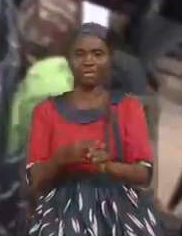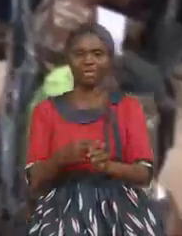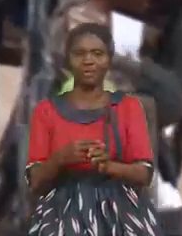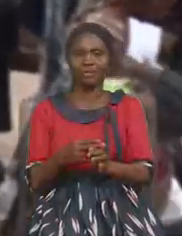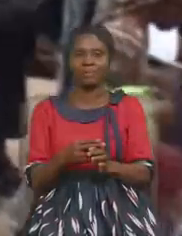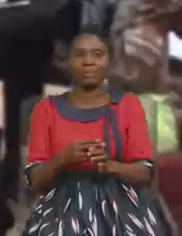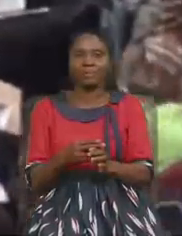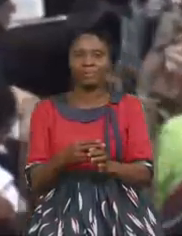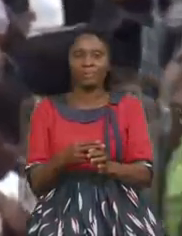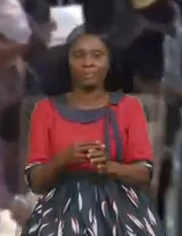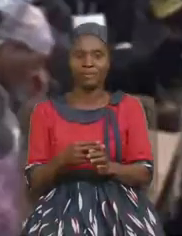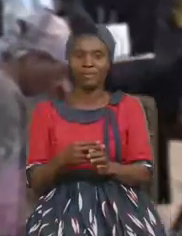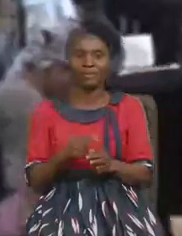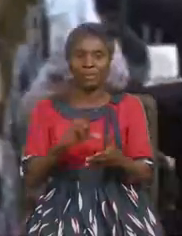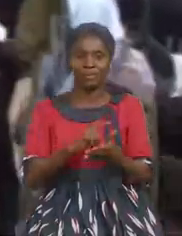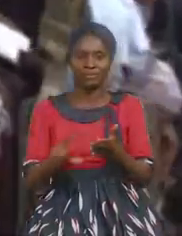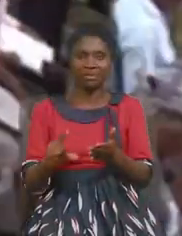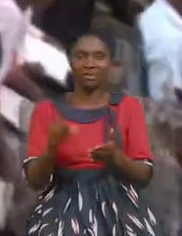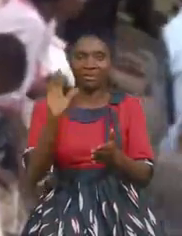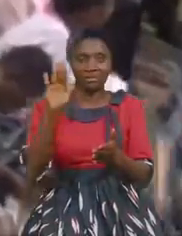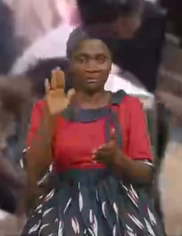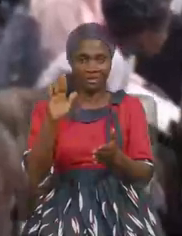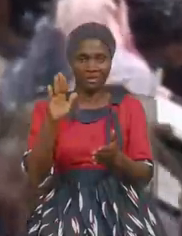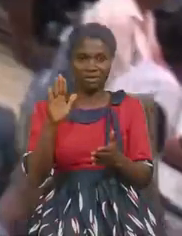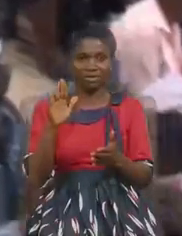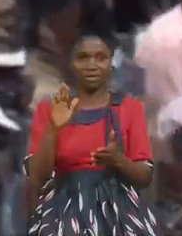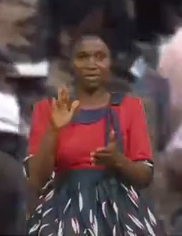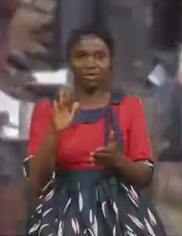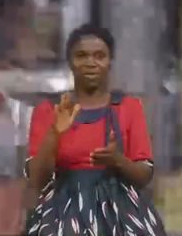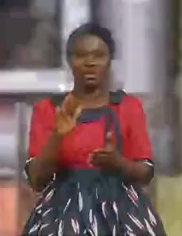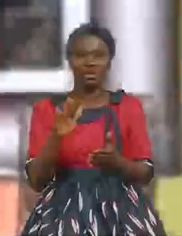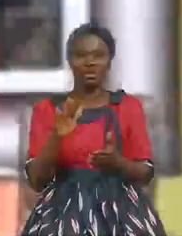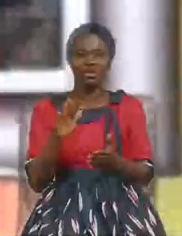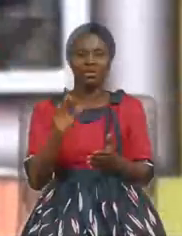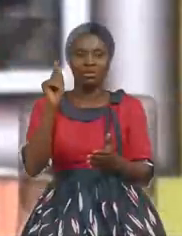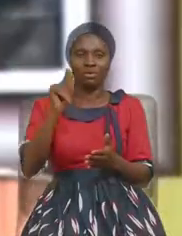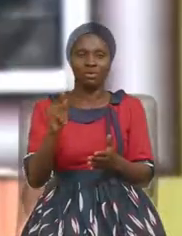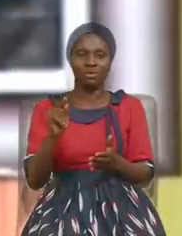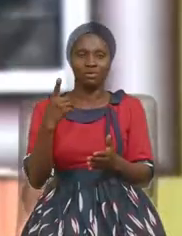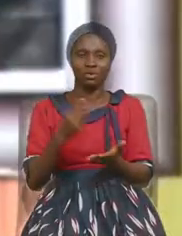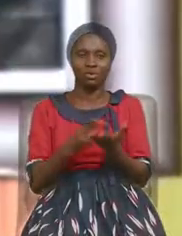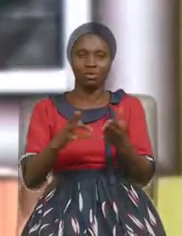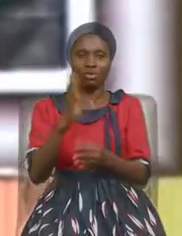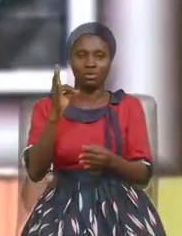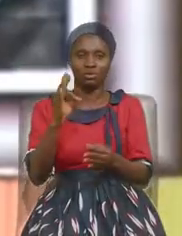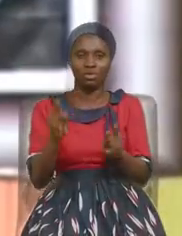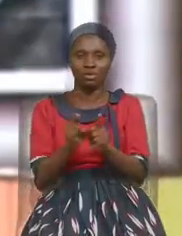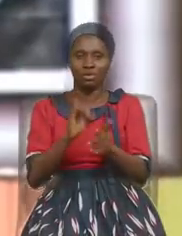Et verset 15, c'est ce que le Saint-Esprit nous atteste aussi. Car après avoir dit,